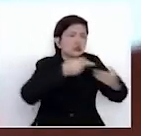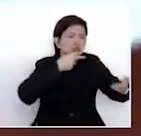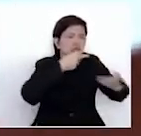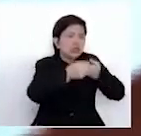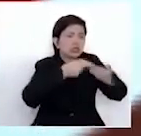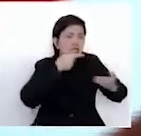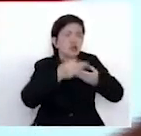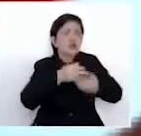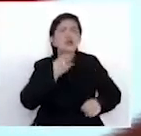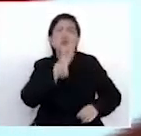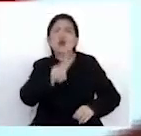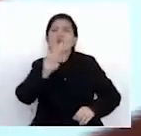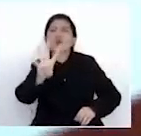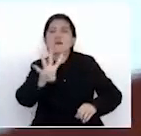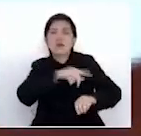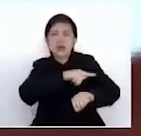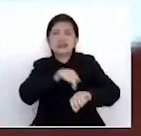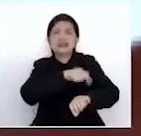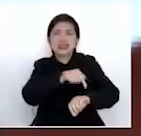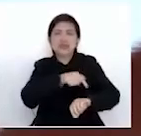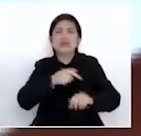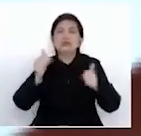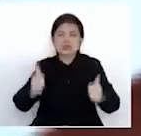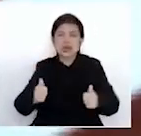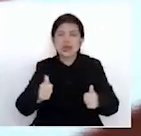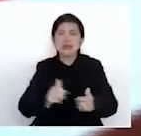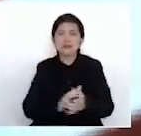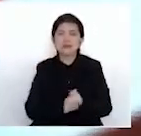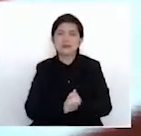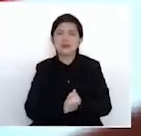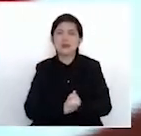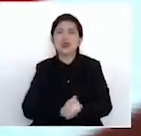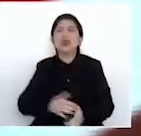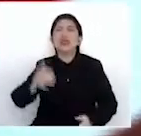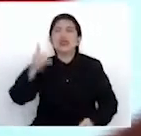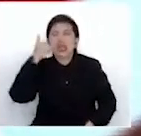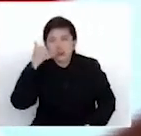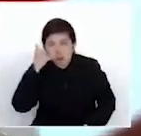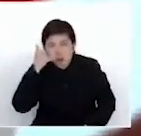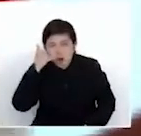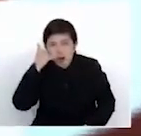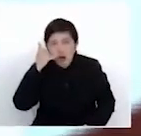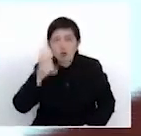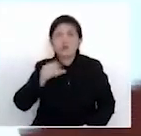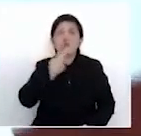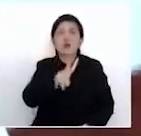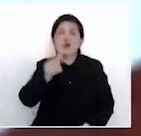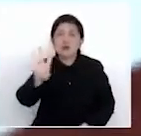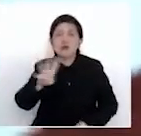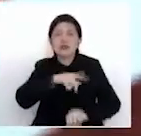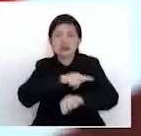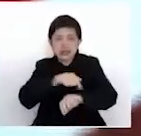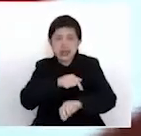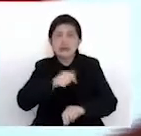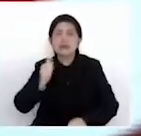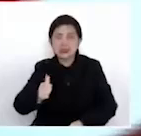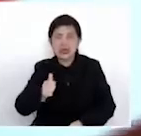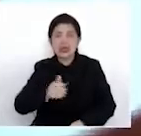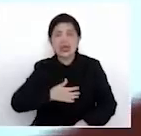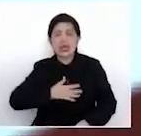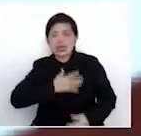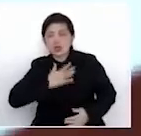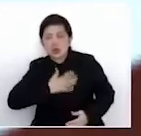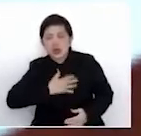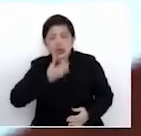24 jam enggak perlu capek-capek naik apa saja cukup detelepon 24 jam untuk itu dan dalam